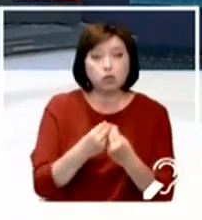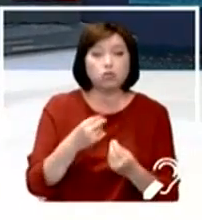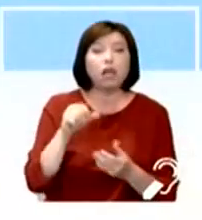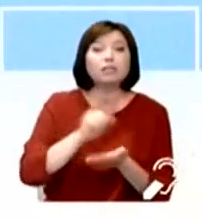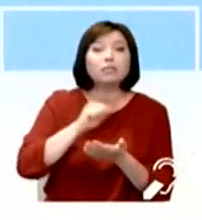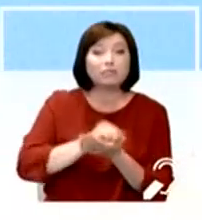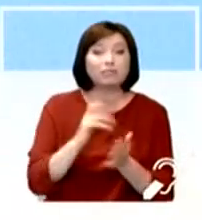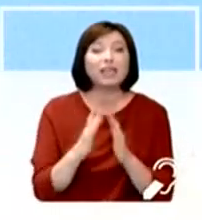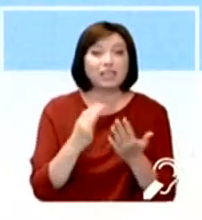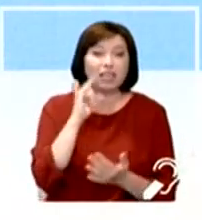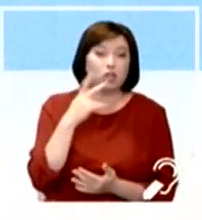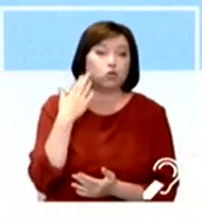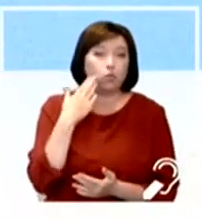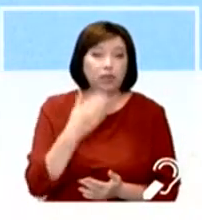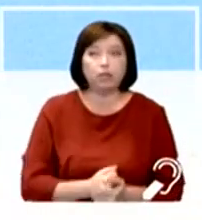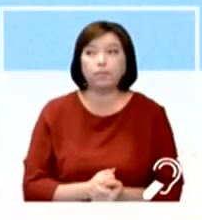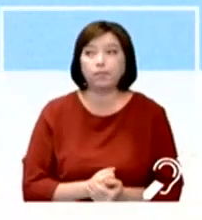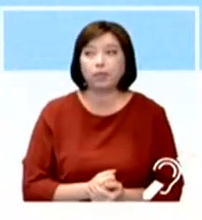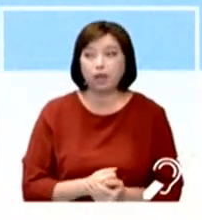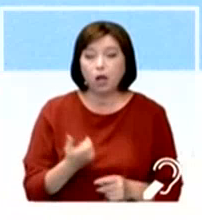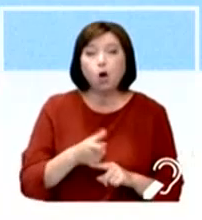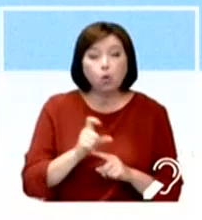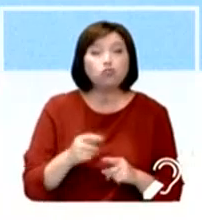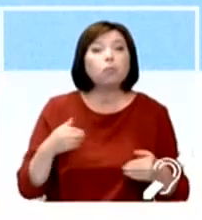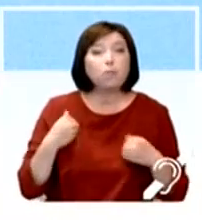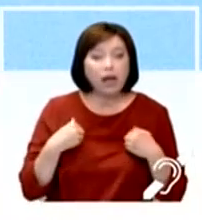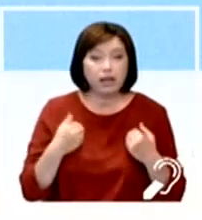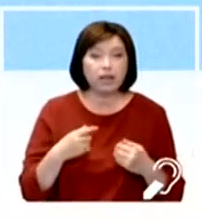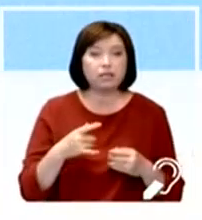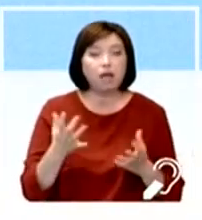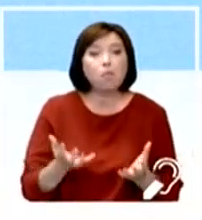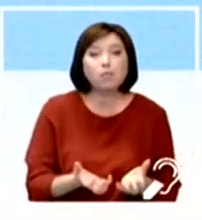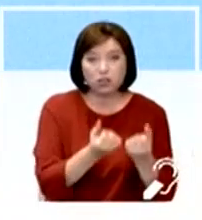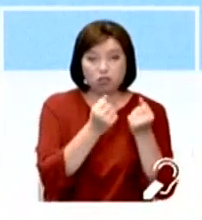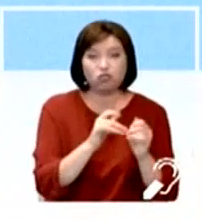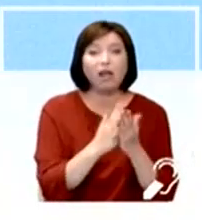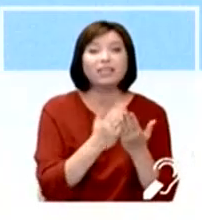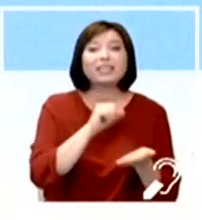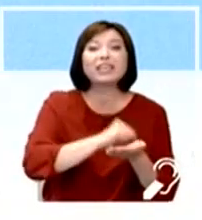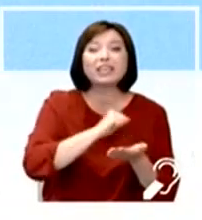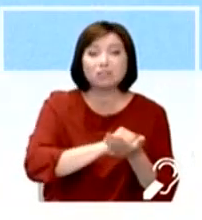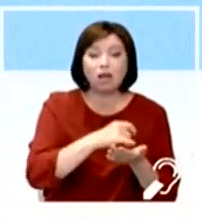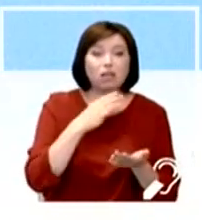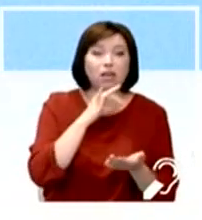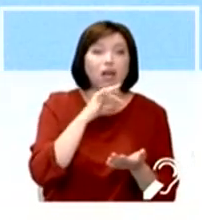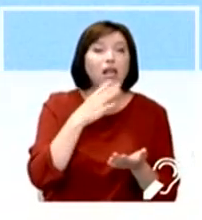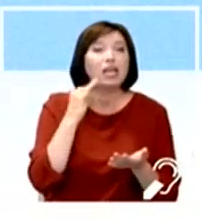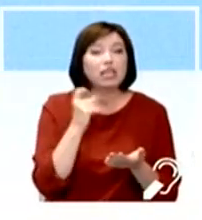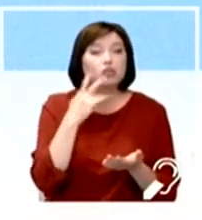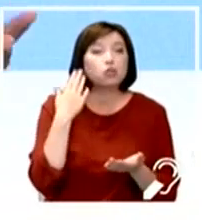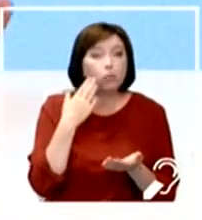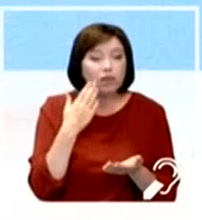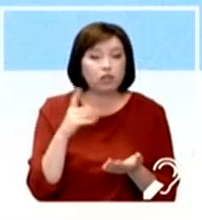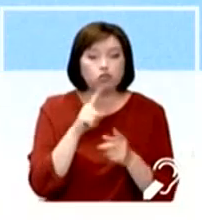România. Expo.gr este menit să susțină editurii din România pentru